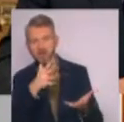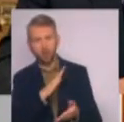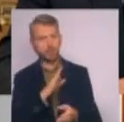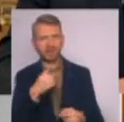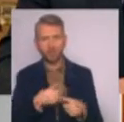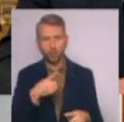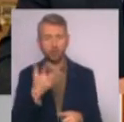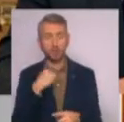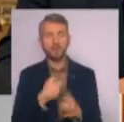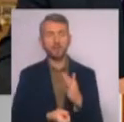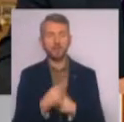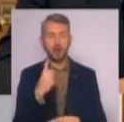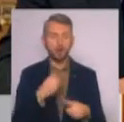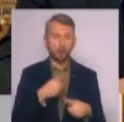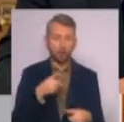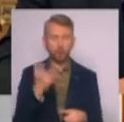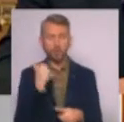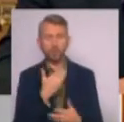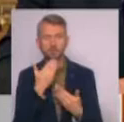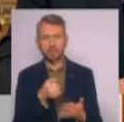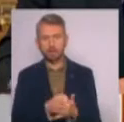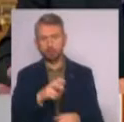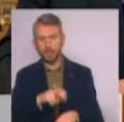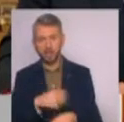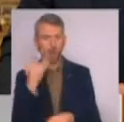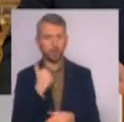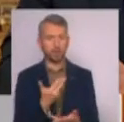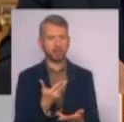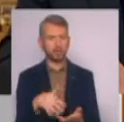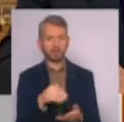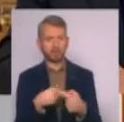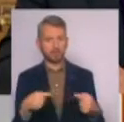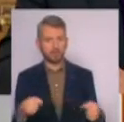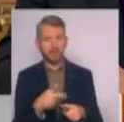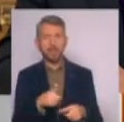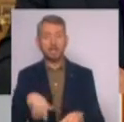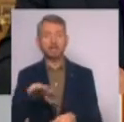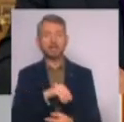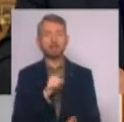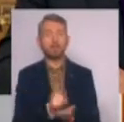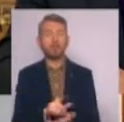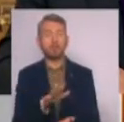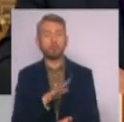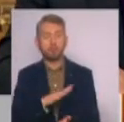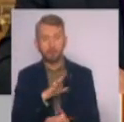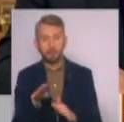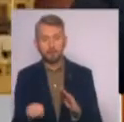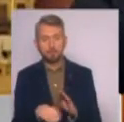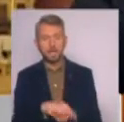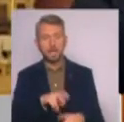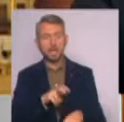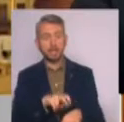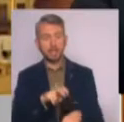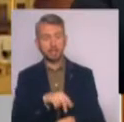загострення, коли виникають загострення, коли звертатися до лікаря, коли там все. Але це все повинно бути під